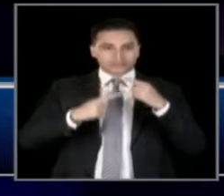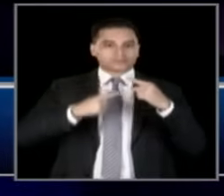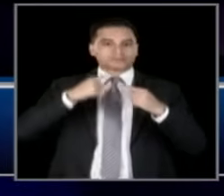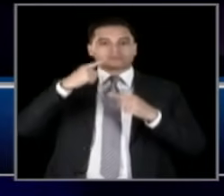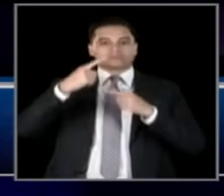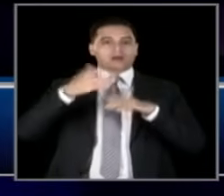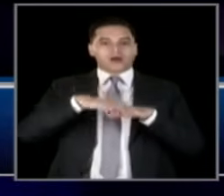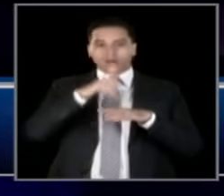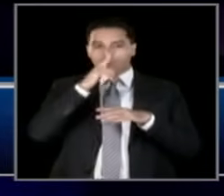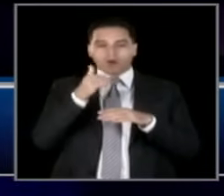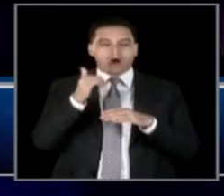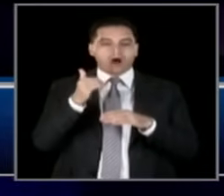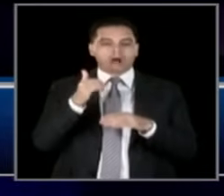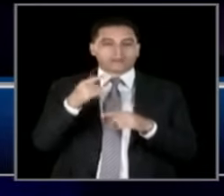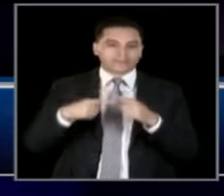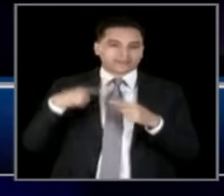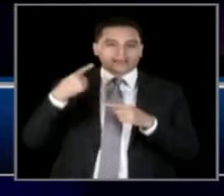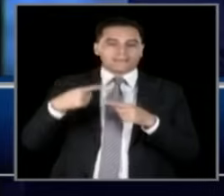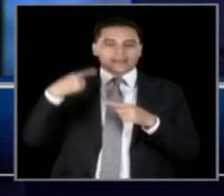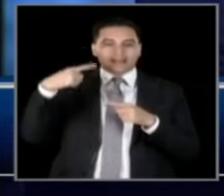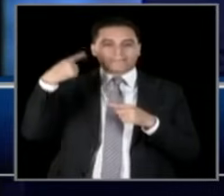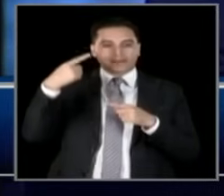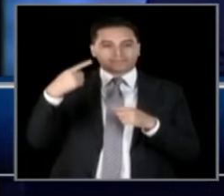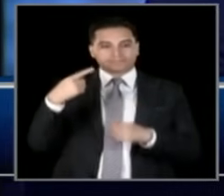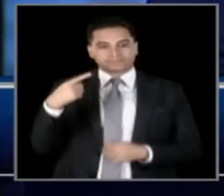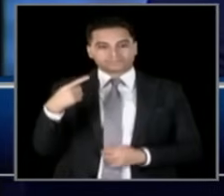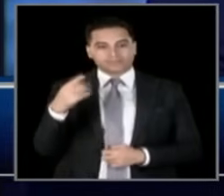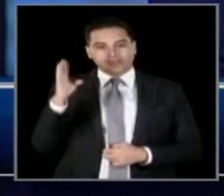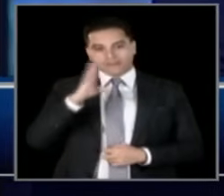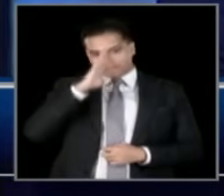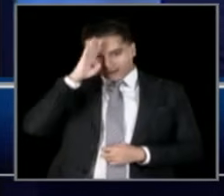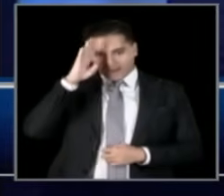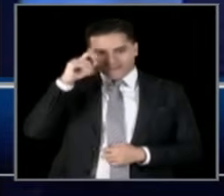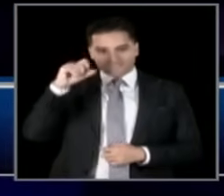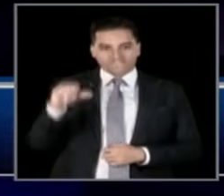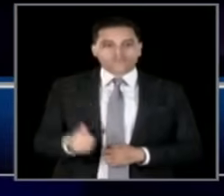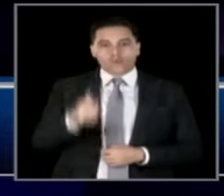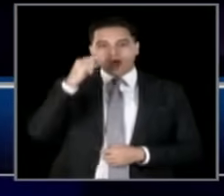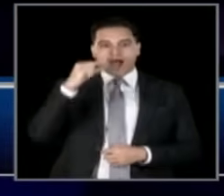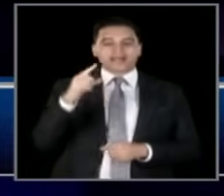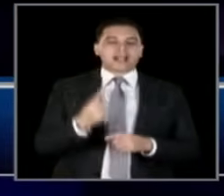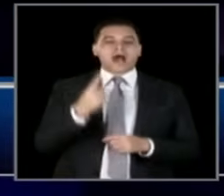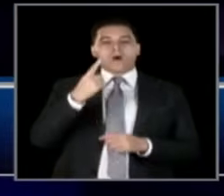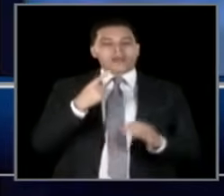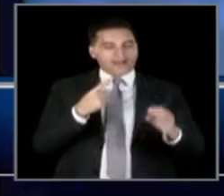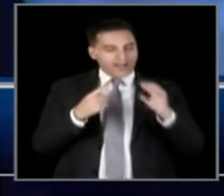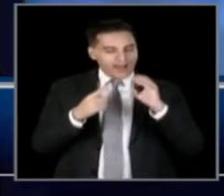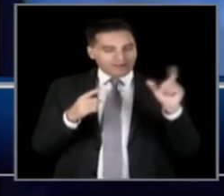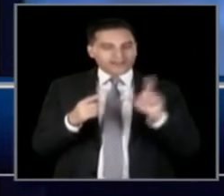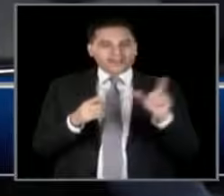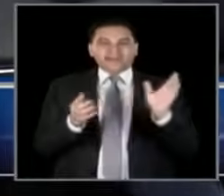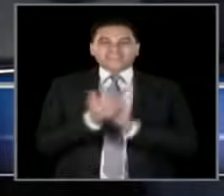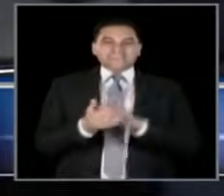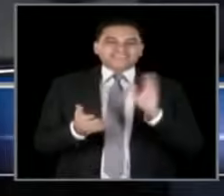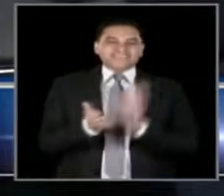الحضارة والفنون والعلوم. الملك فؤاد الأول. الملك فؤاد الأول، إجابة صحيحة، برافو